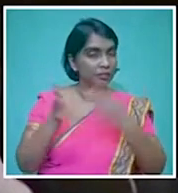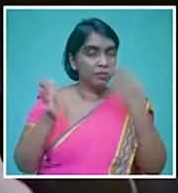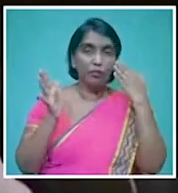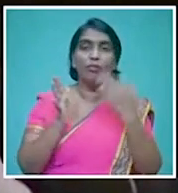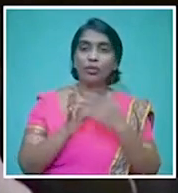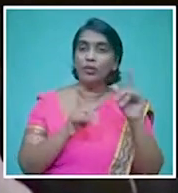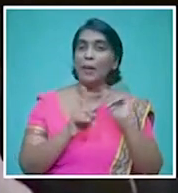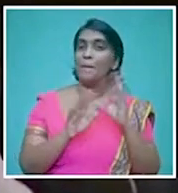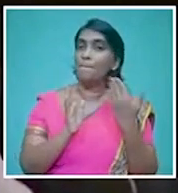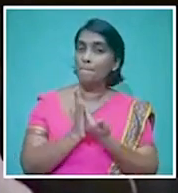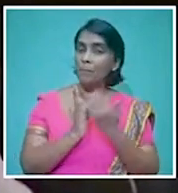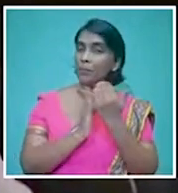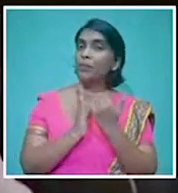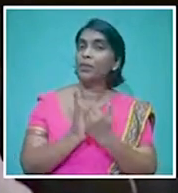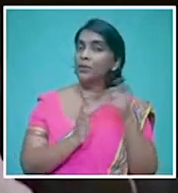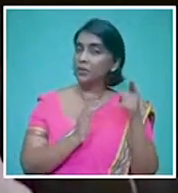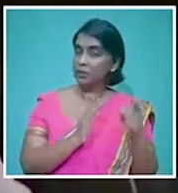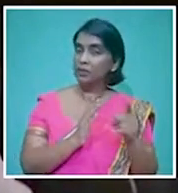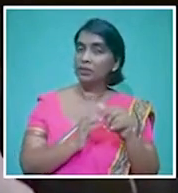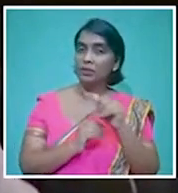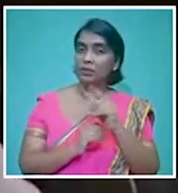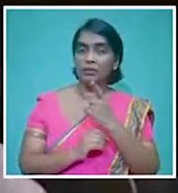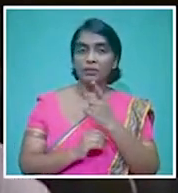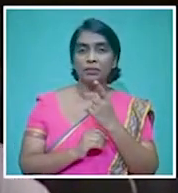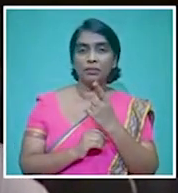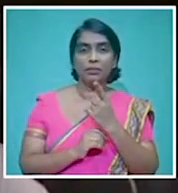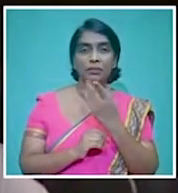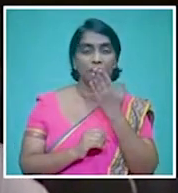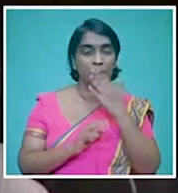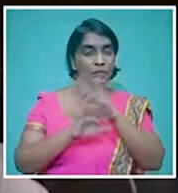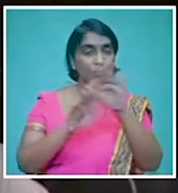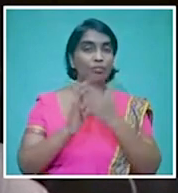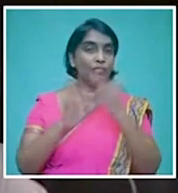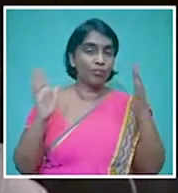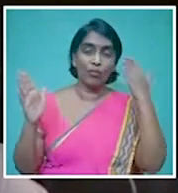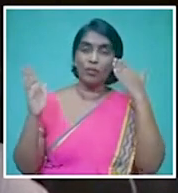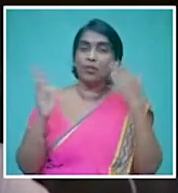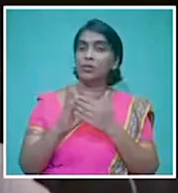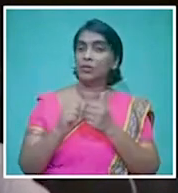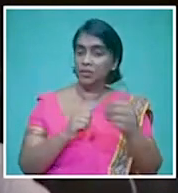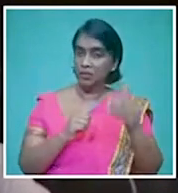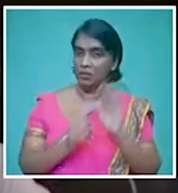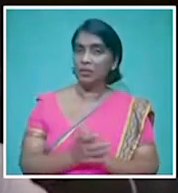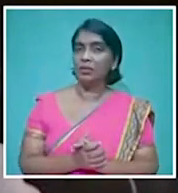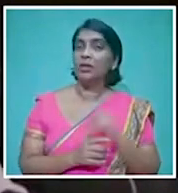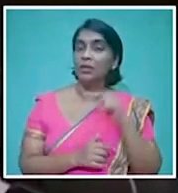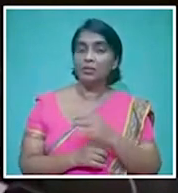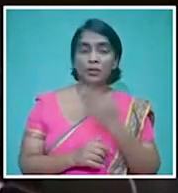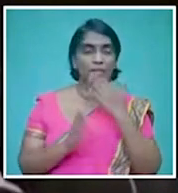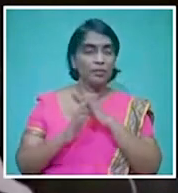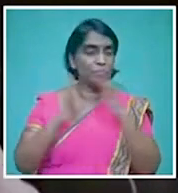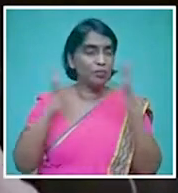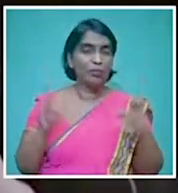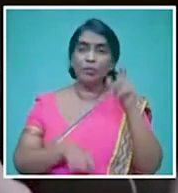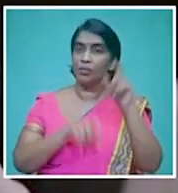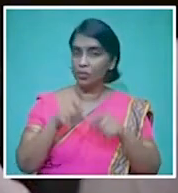ඔහුගේ ප්‍රතිපත්ති තුලිනුත් ඔහු නිශ්ශබ්ද බහුතරය වෙනුවෙන් තමයි ක්‍රියාත්මක කරන්න කියලා මේ නිශ්ශබ්ද